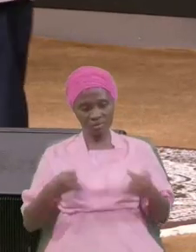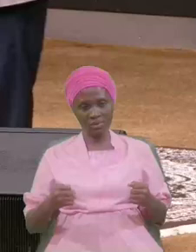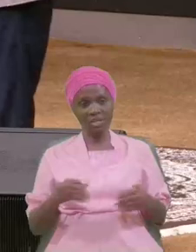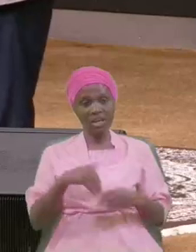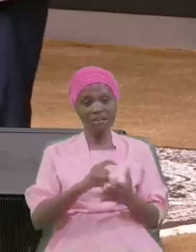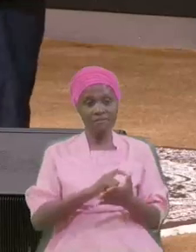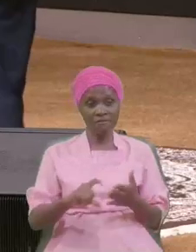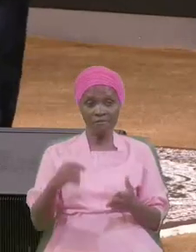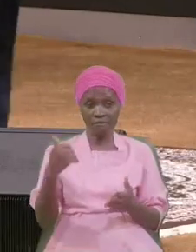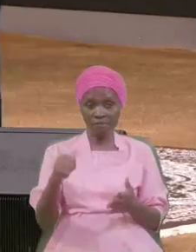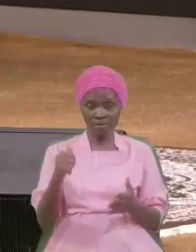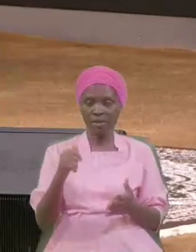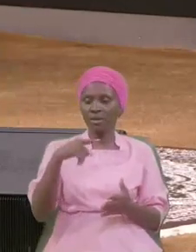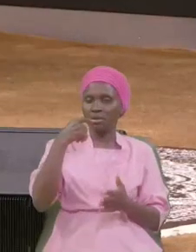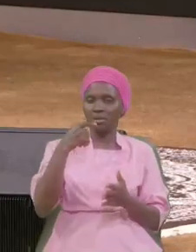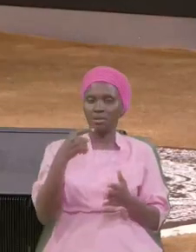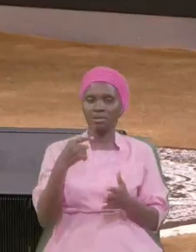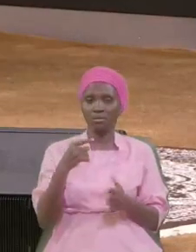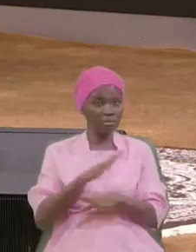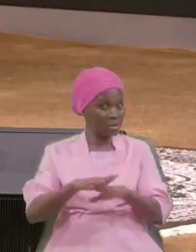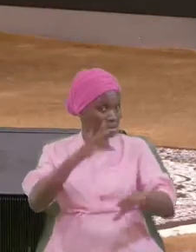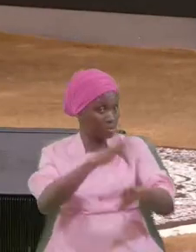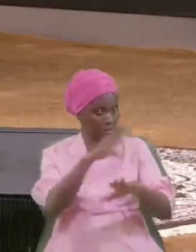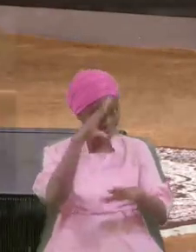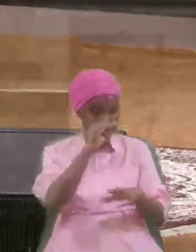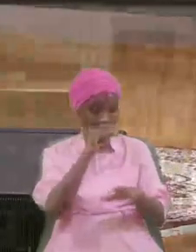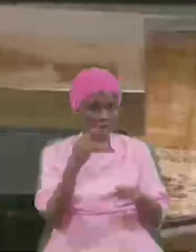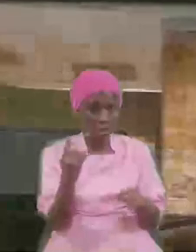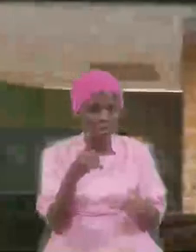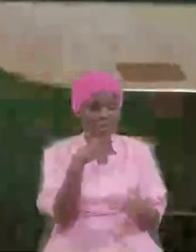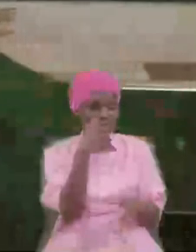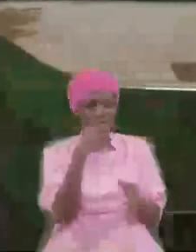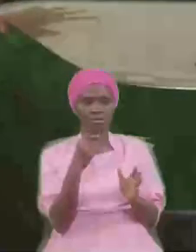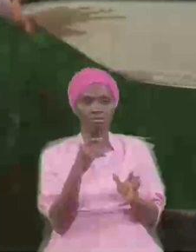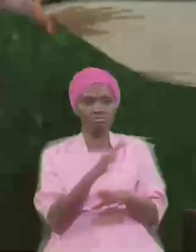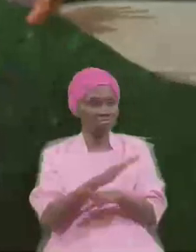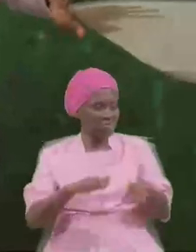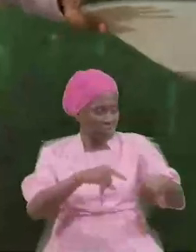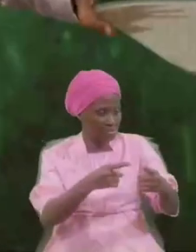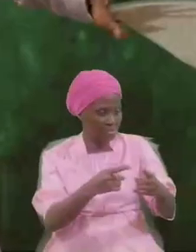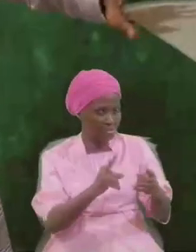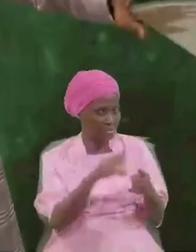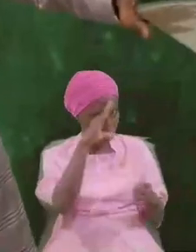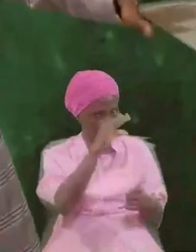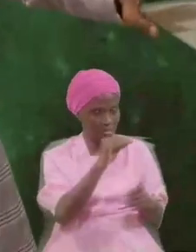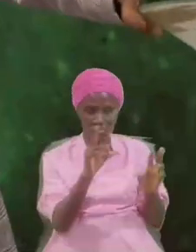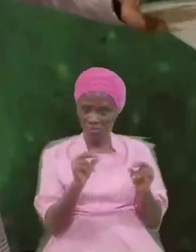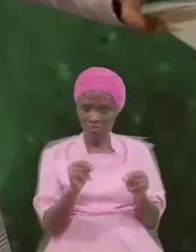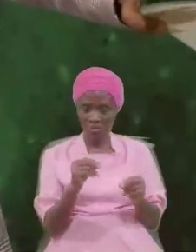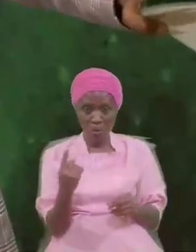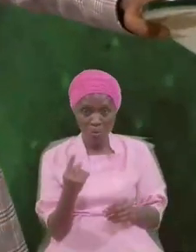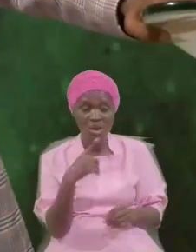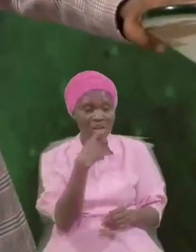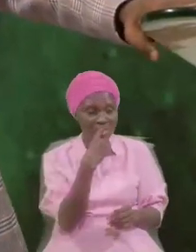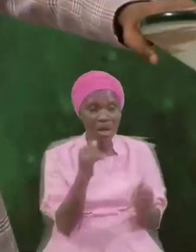dit. Il ne l'a pas touché, dit. Il n'est pas allé vers lui, dit. D'une